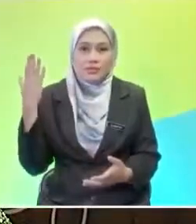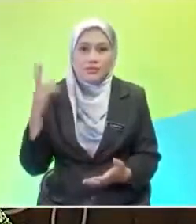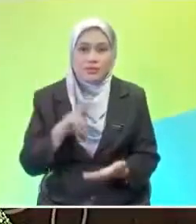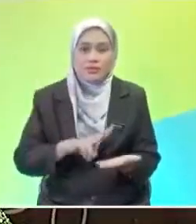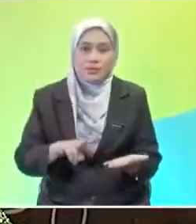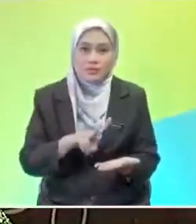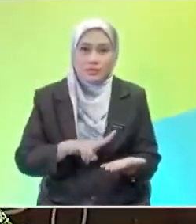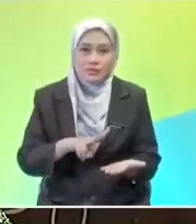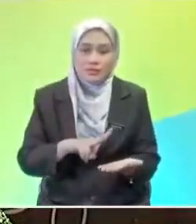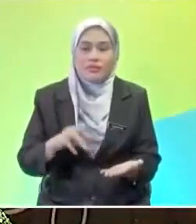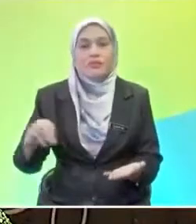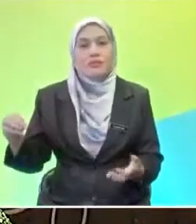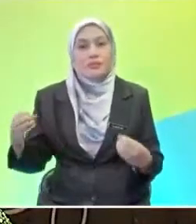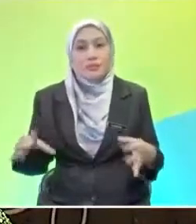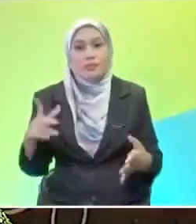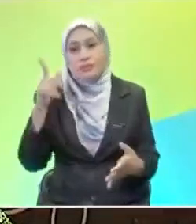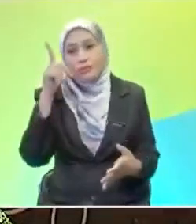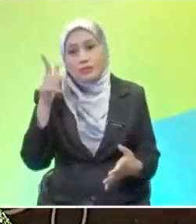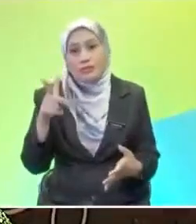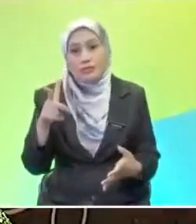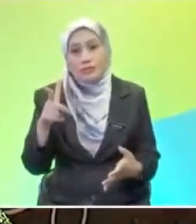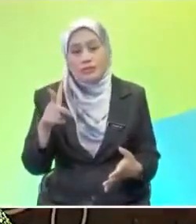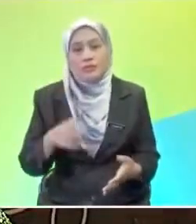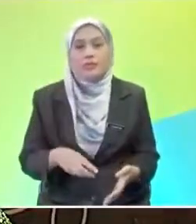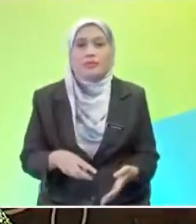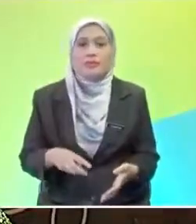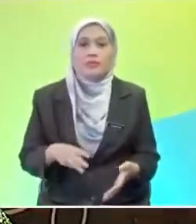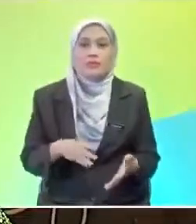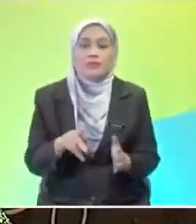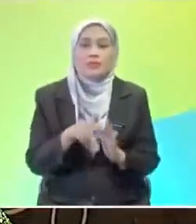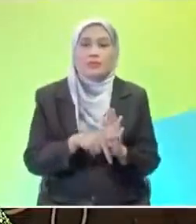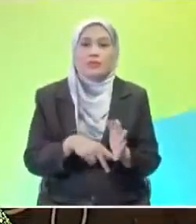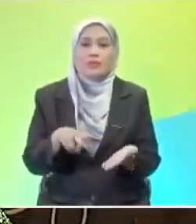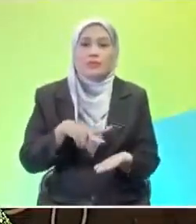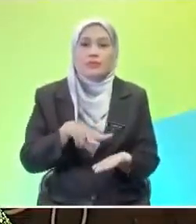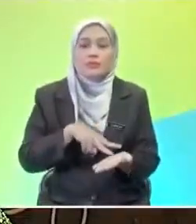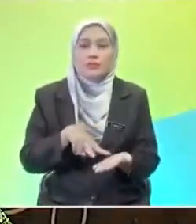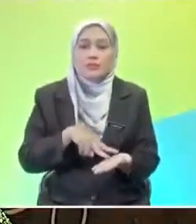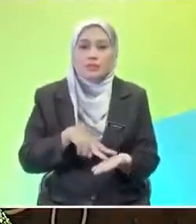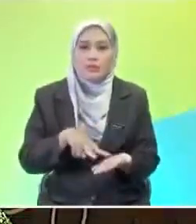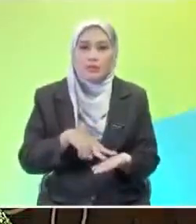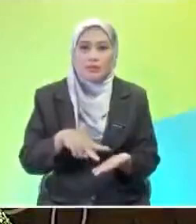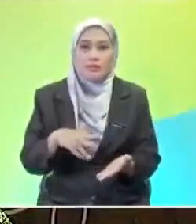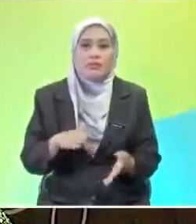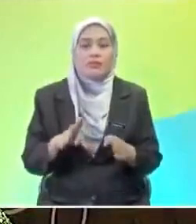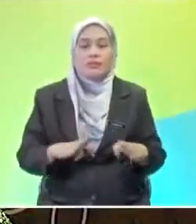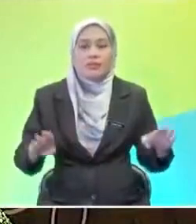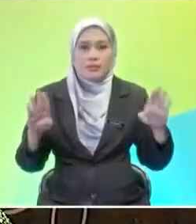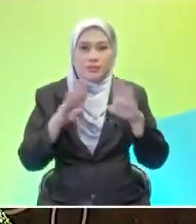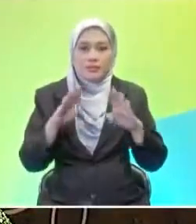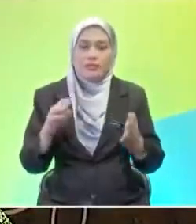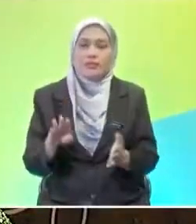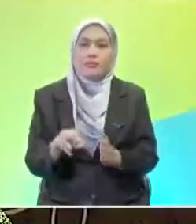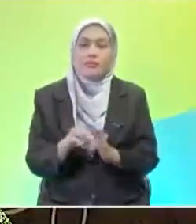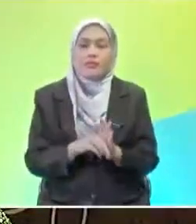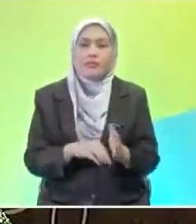tadi, kamu dapat lihat pembaca berita membaca berita. Jadi sekarang cikgu nak giliran kamu pula untuk membaca berita